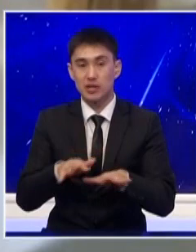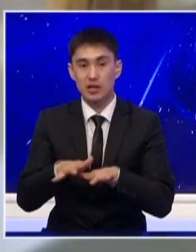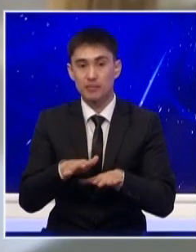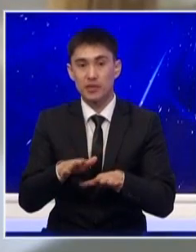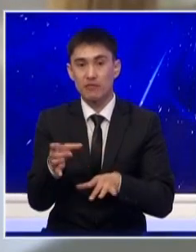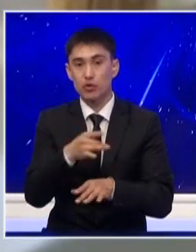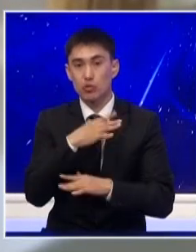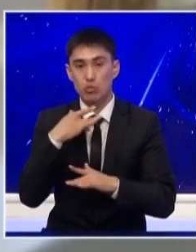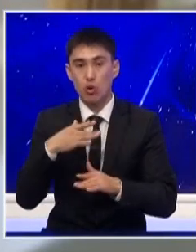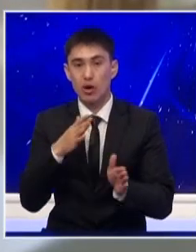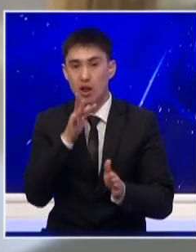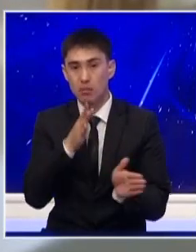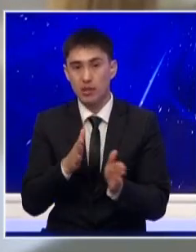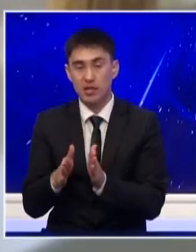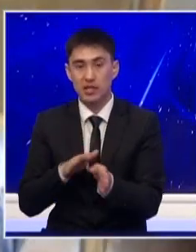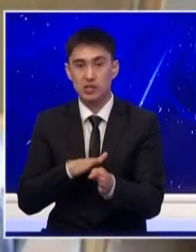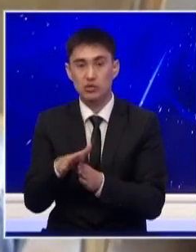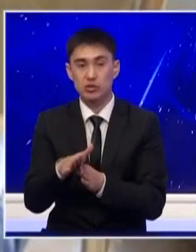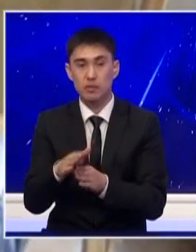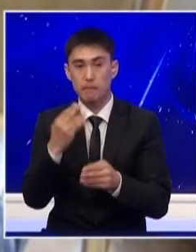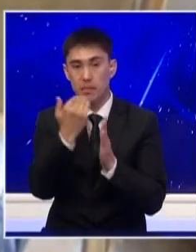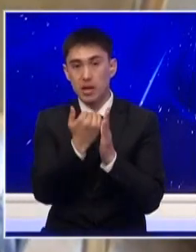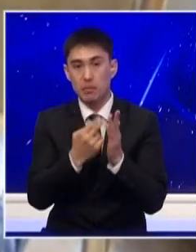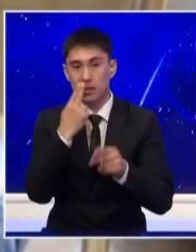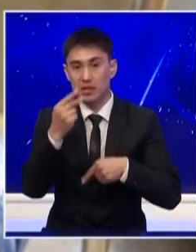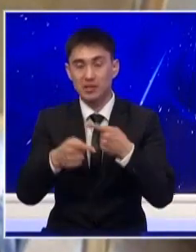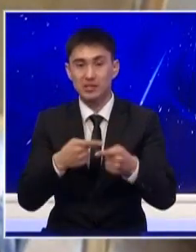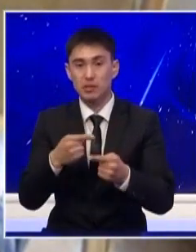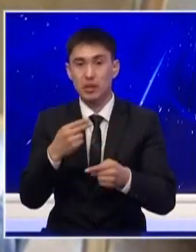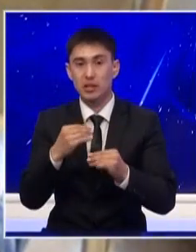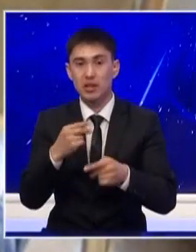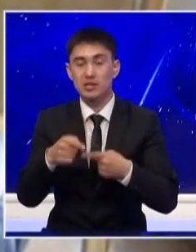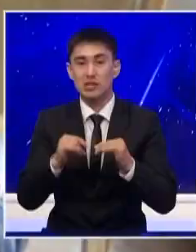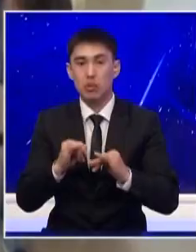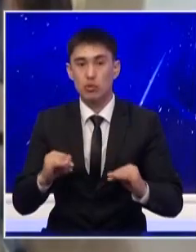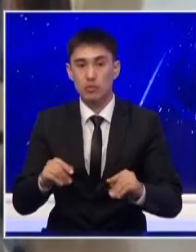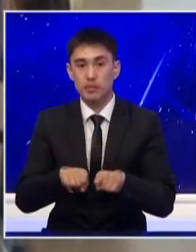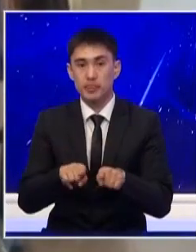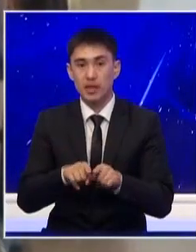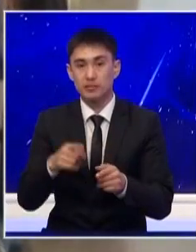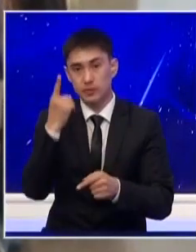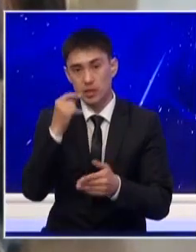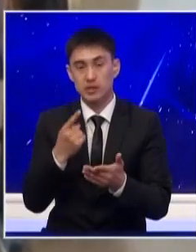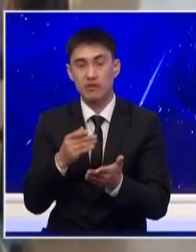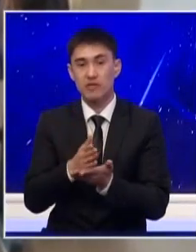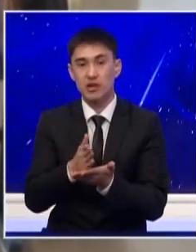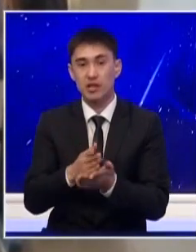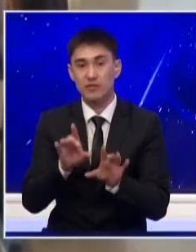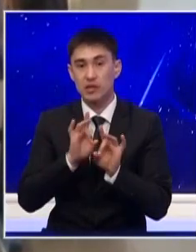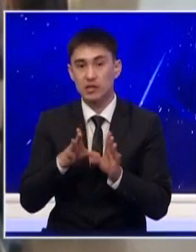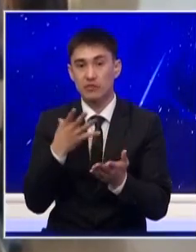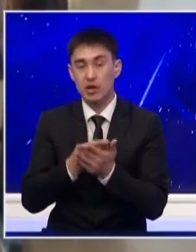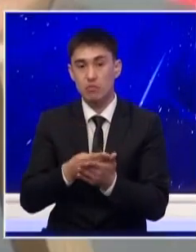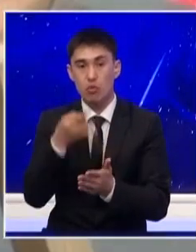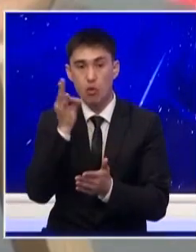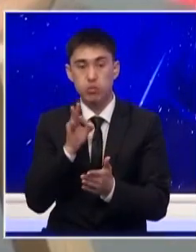в регионе много лет подряд реализуется программа «Традиции предков. Наследие потомкам». В ее рамках члены Совета ветеранов делятся своими